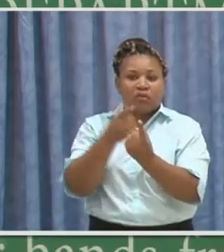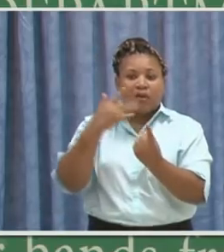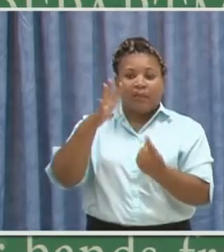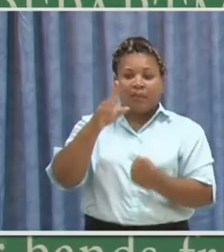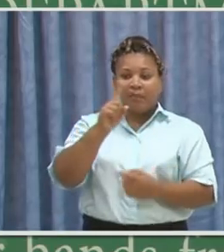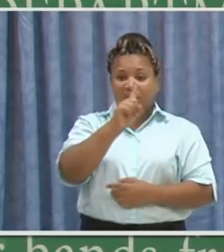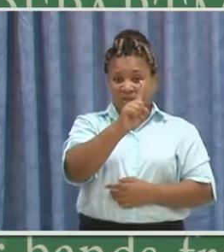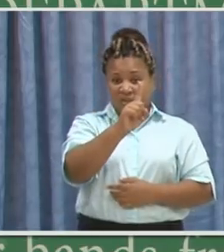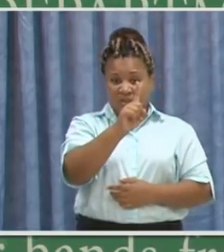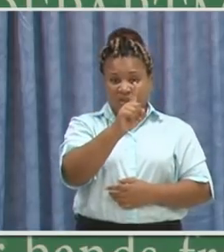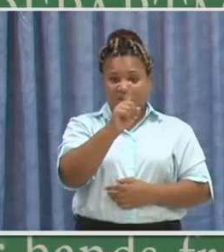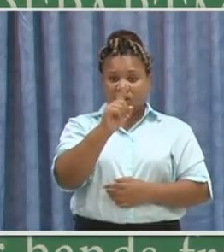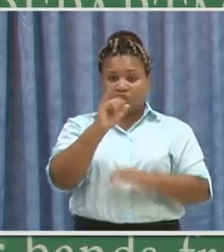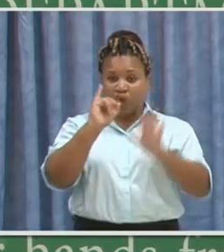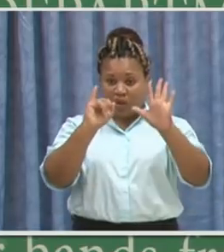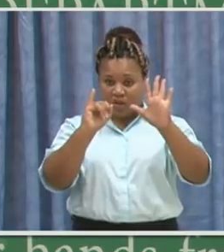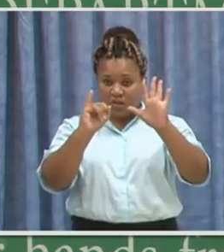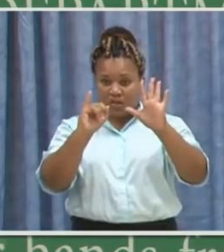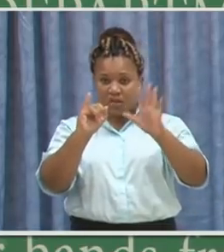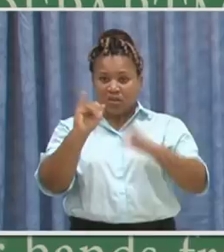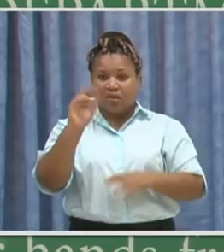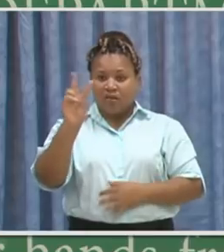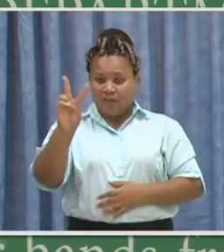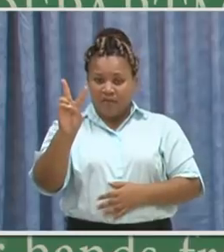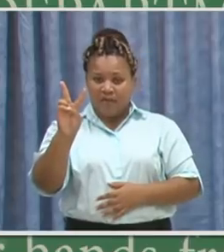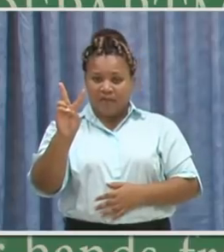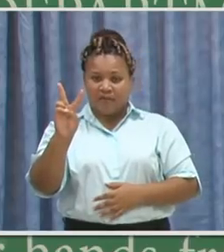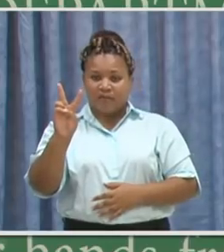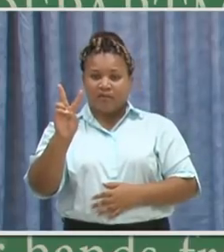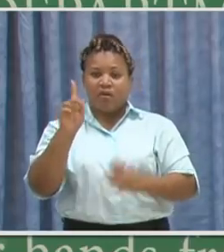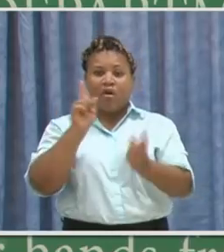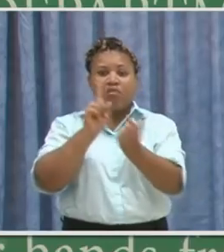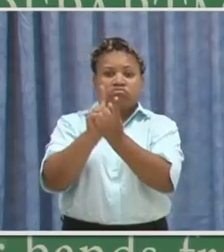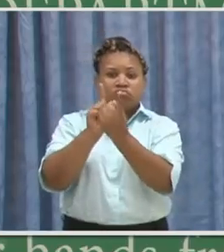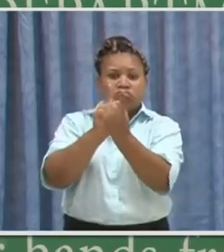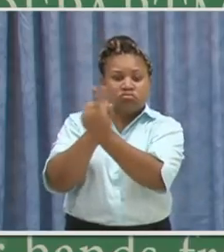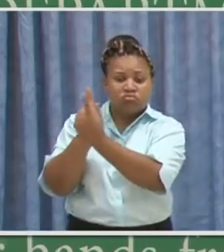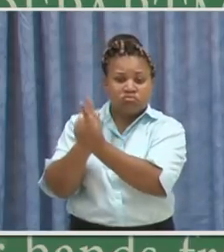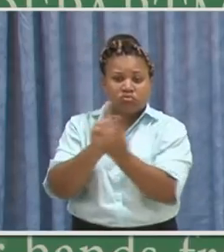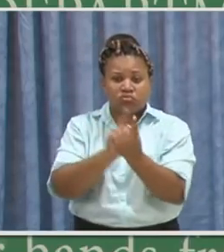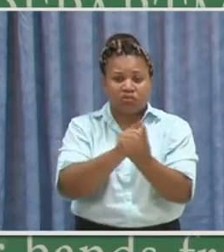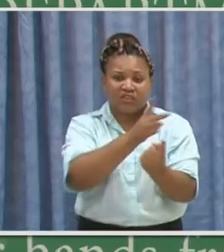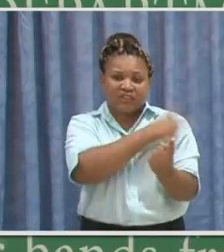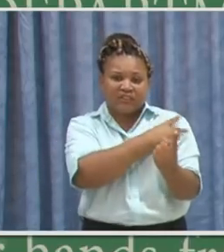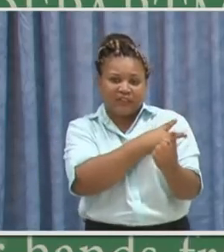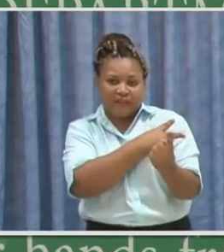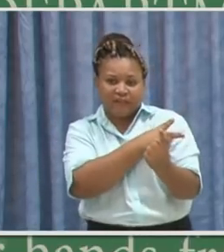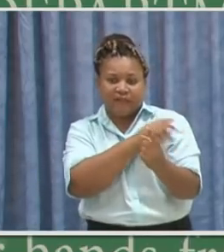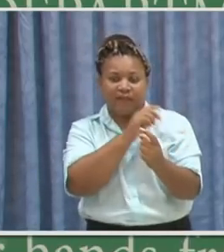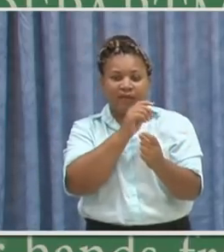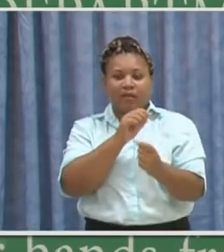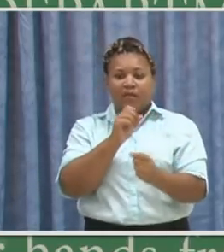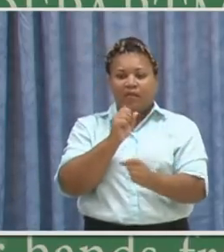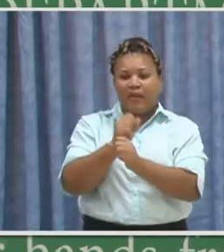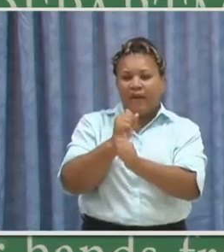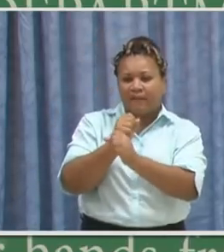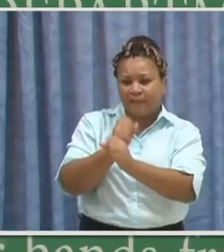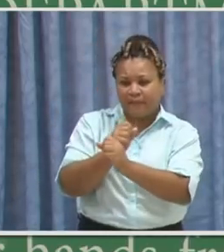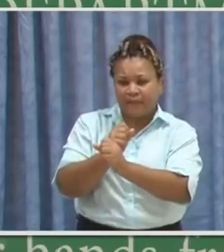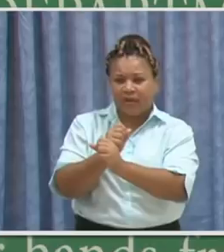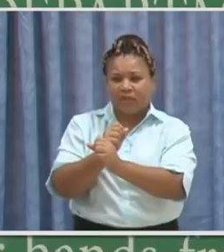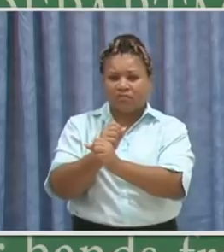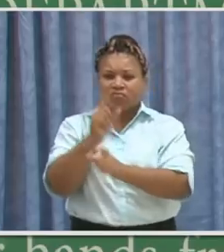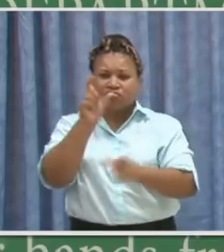Ben issues crowding, issues sanitation avec autres, une personne travaille là pendant les trois semaines, et nous puis continuer à